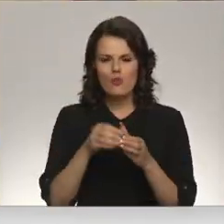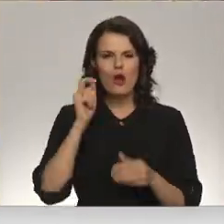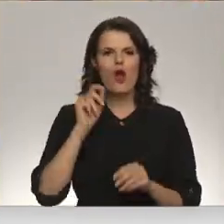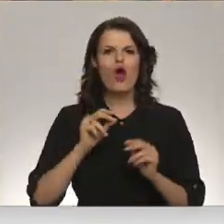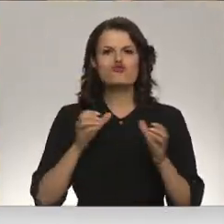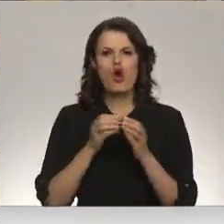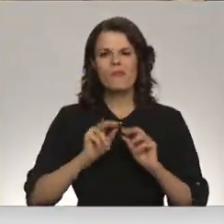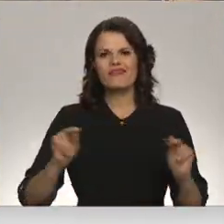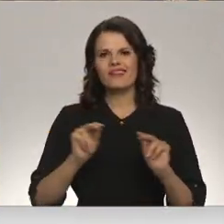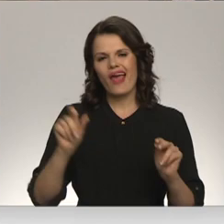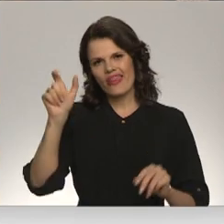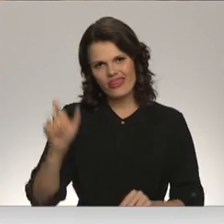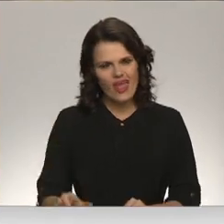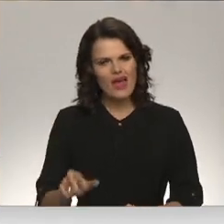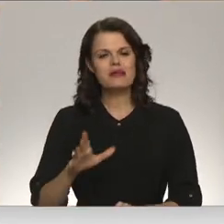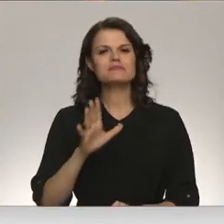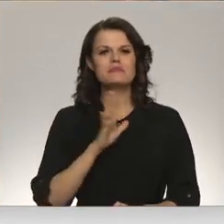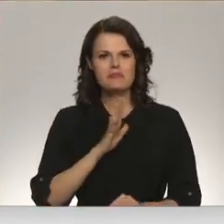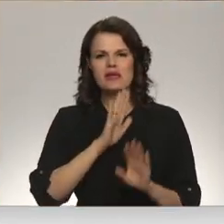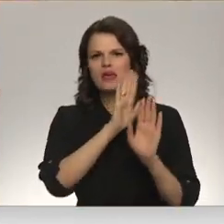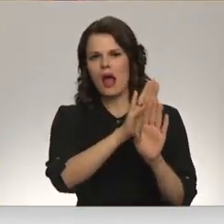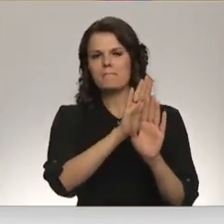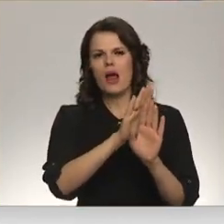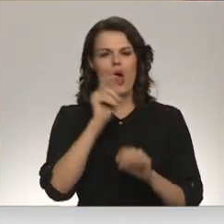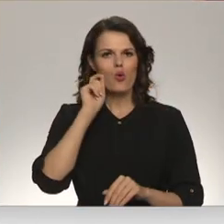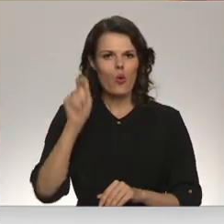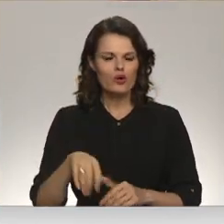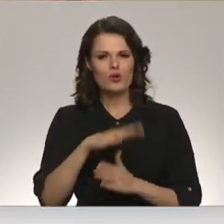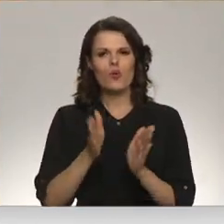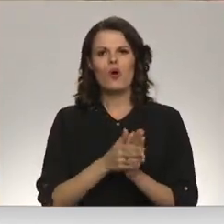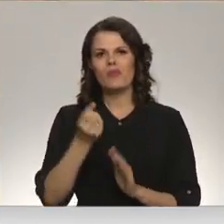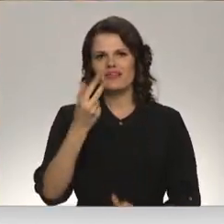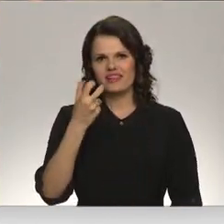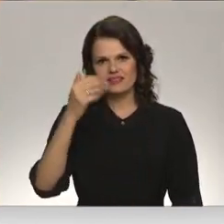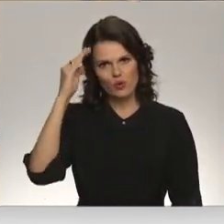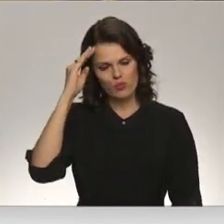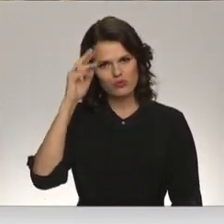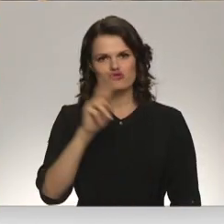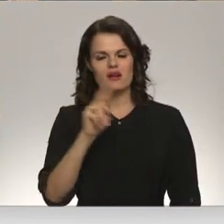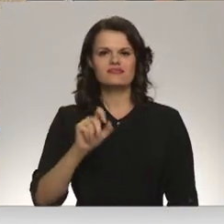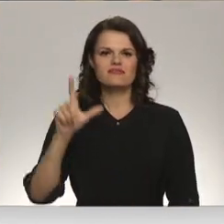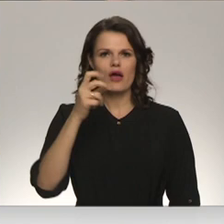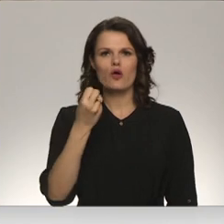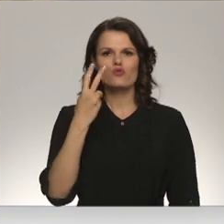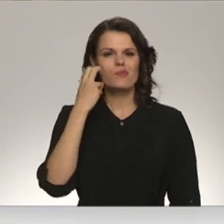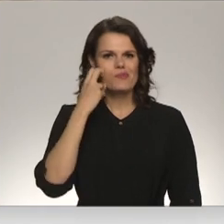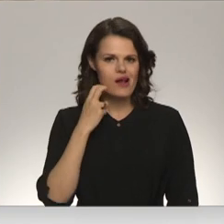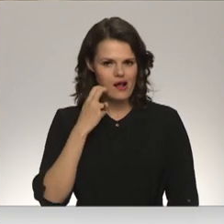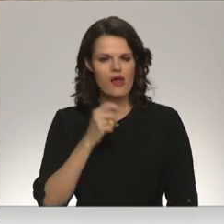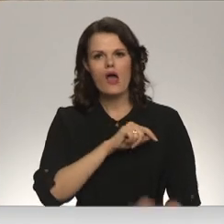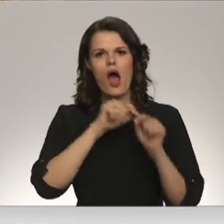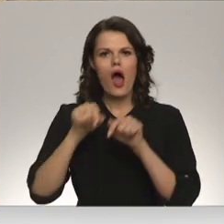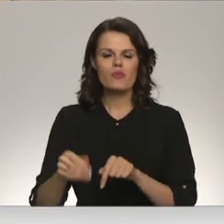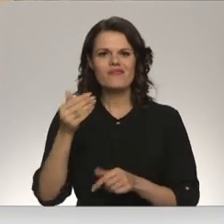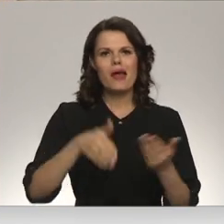Komandas trenerim Vadimam Kravčenko bija jāpaliek Ukrainā. Kopā ar 13 puišiem, kuri pārsvarā ir 12 gadus veci, atbraukusi